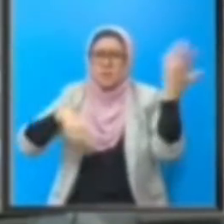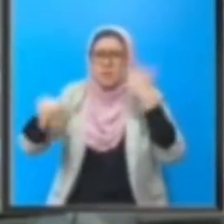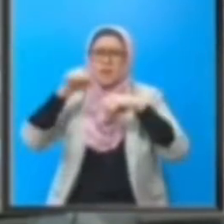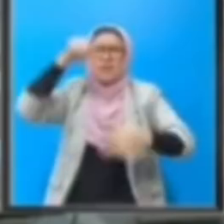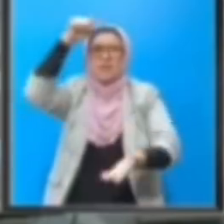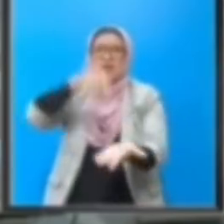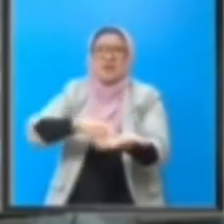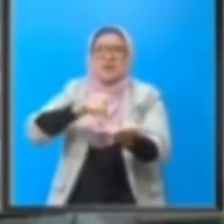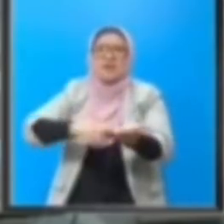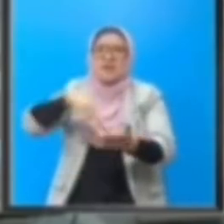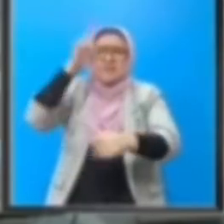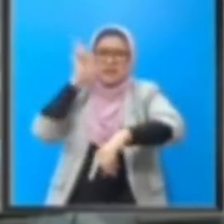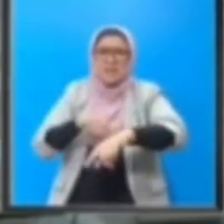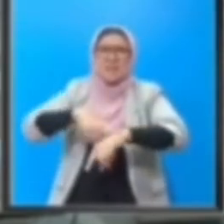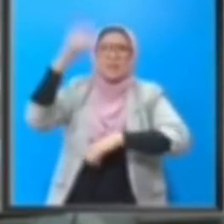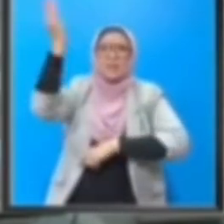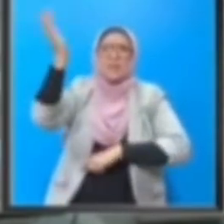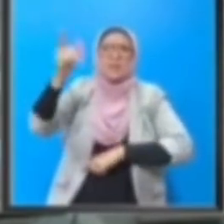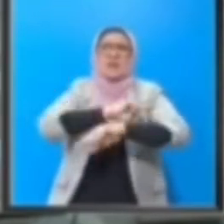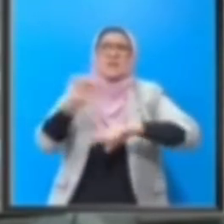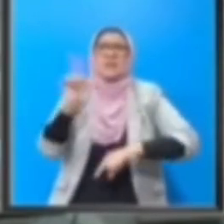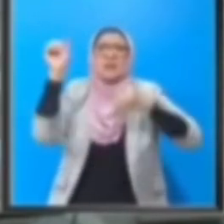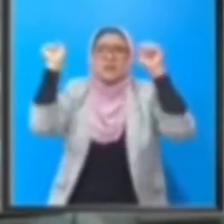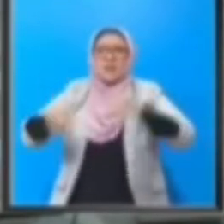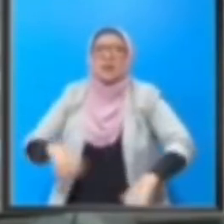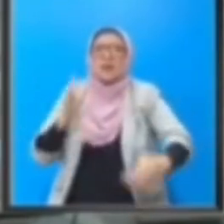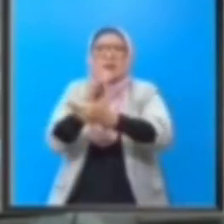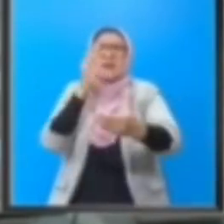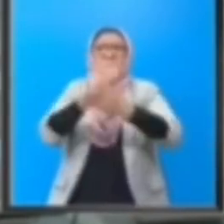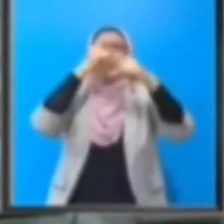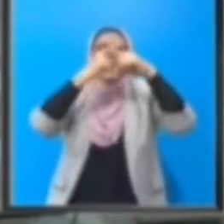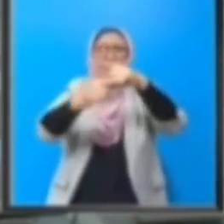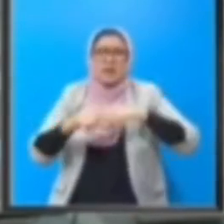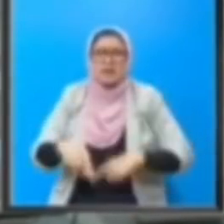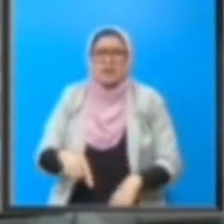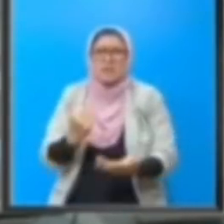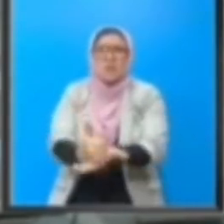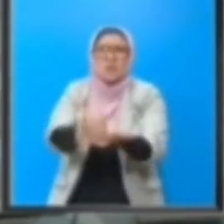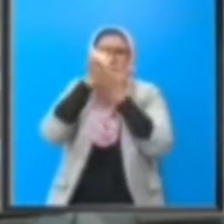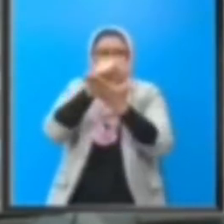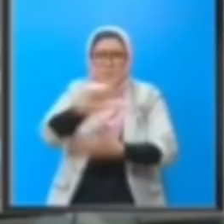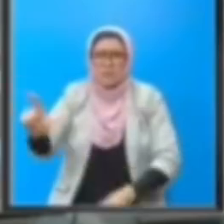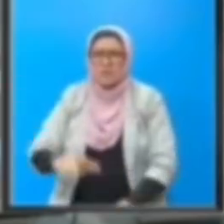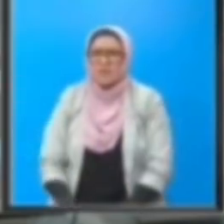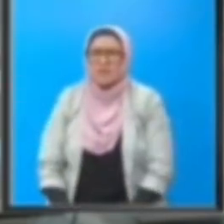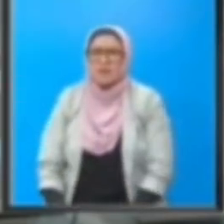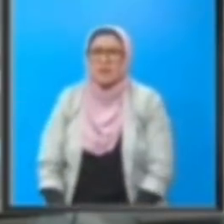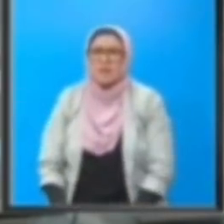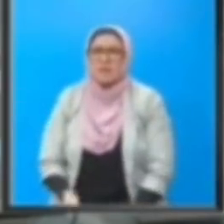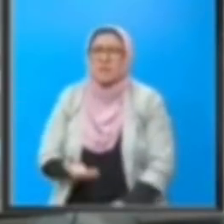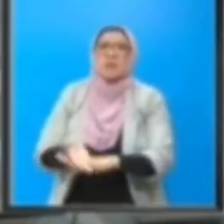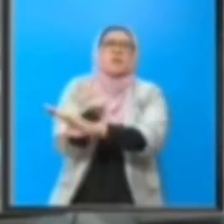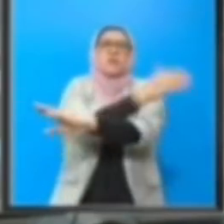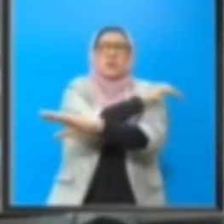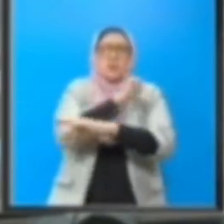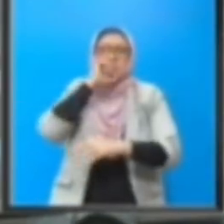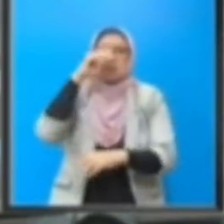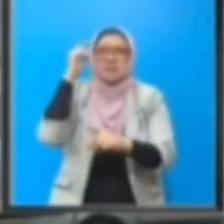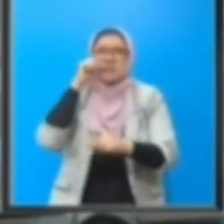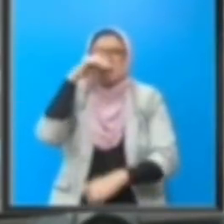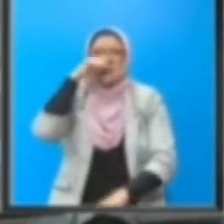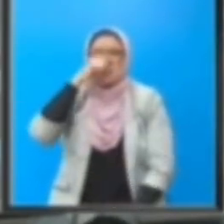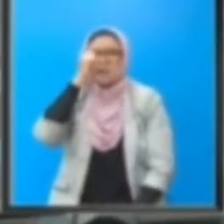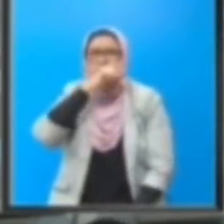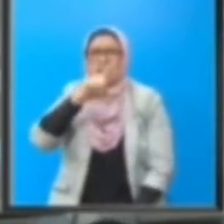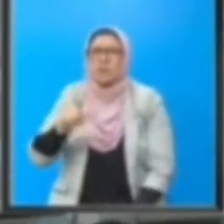ini masa pembahasan, mana boleh ganggu Dewan? Tolonglah. Dulu tak tipu lah. Baling, sila duduk.